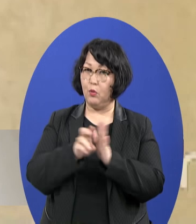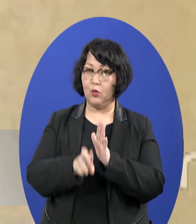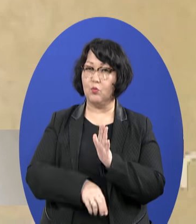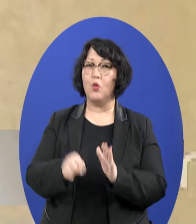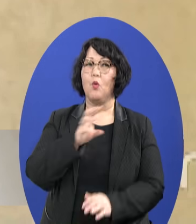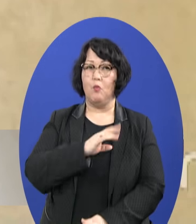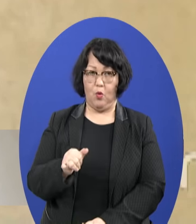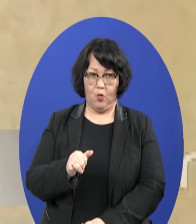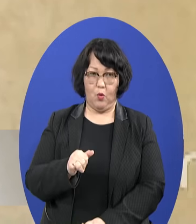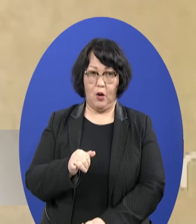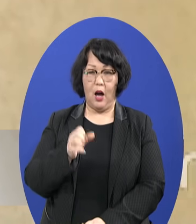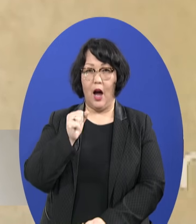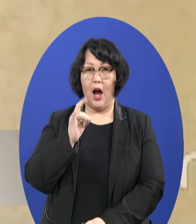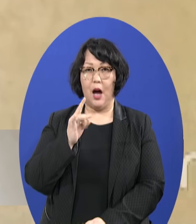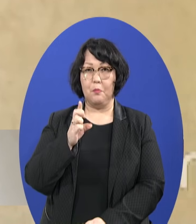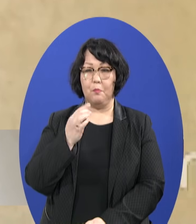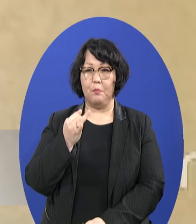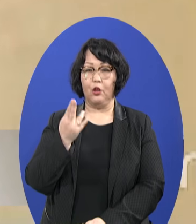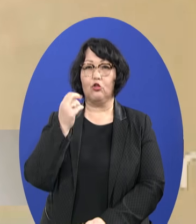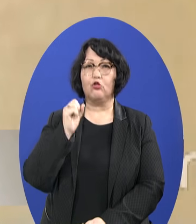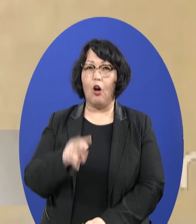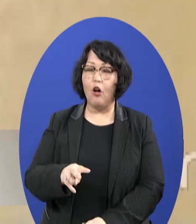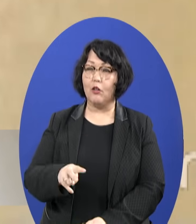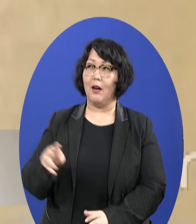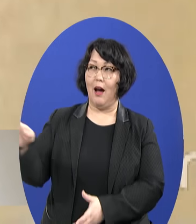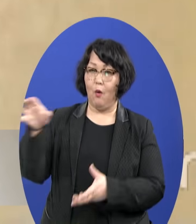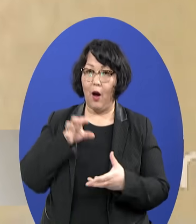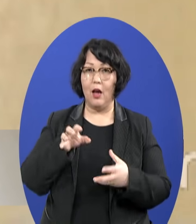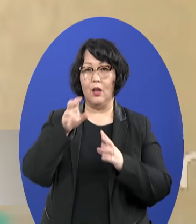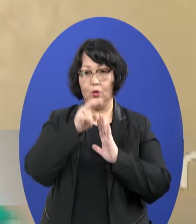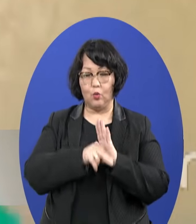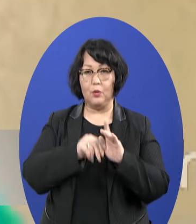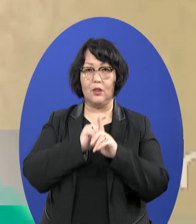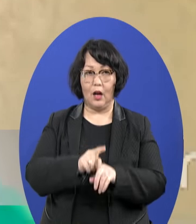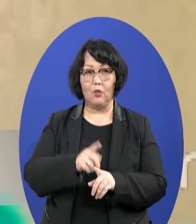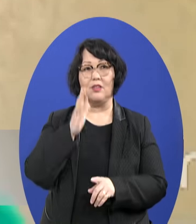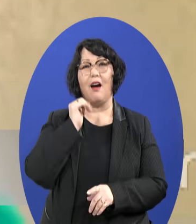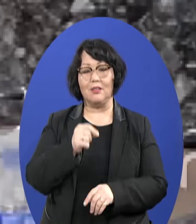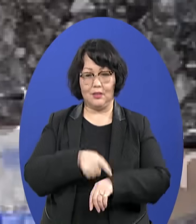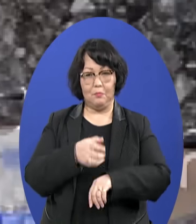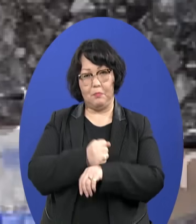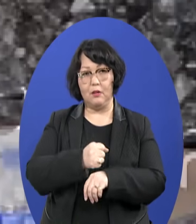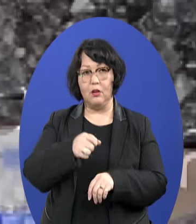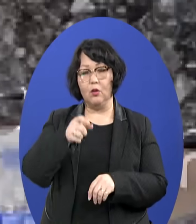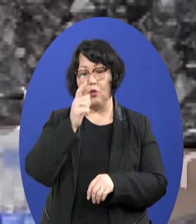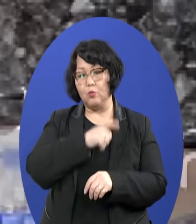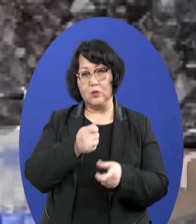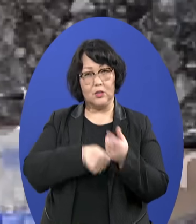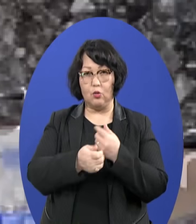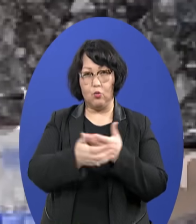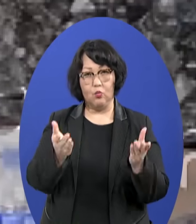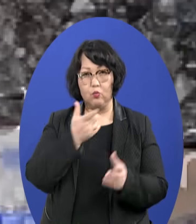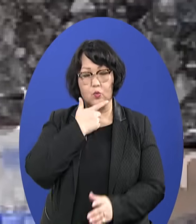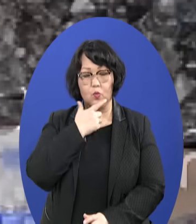арбидолыг одоо олноор нь татаж оруулж ирж хүмүүст одоо энэ тусгай заалтын дагуу цаг алдахгүй өгж болдгүй юм уу? За батлагдсан болон